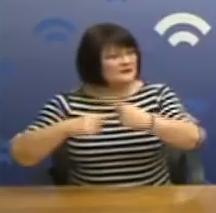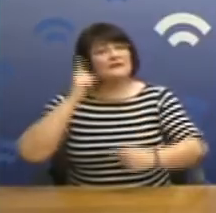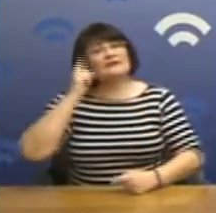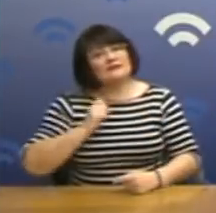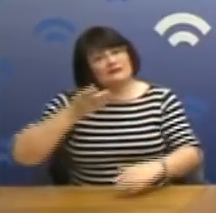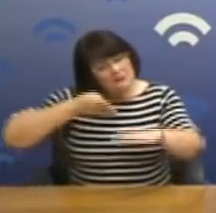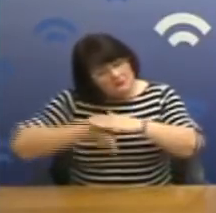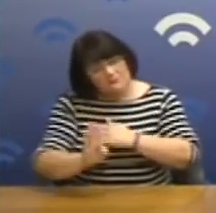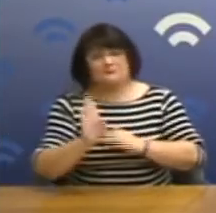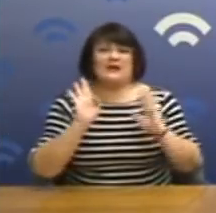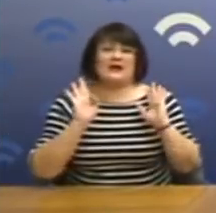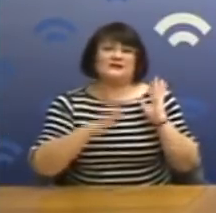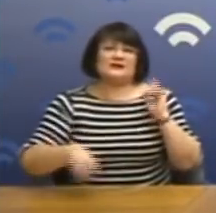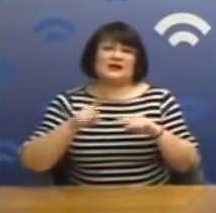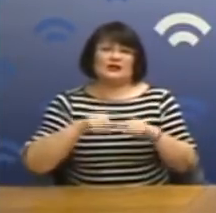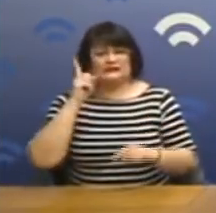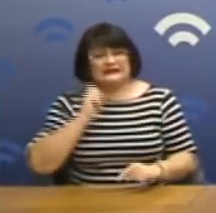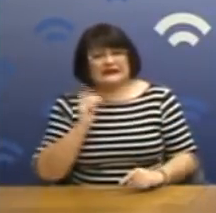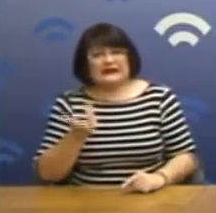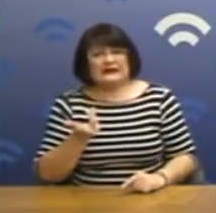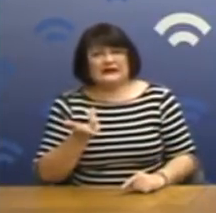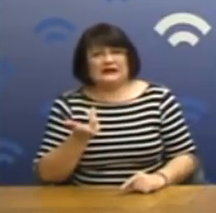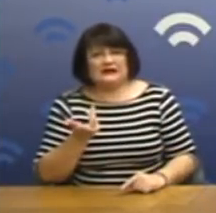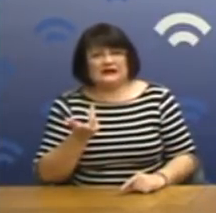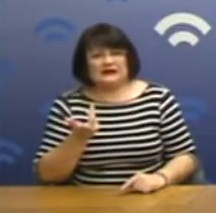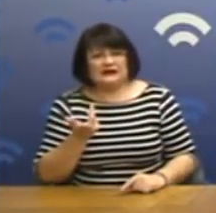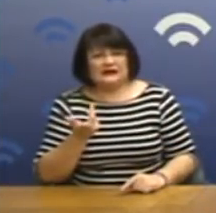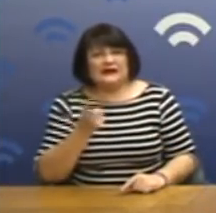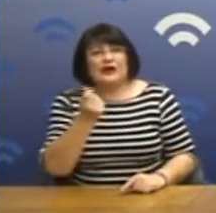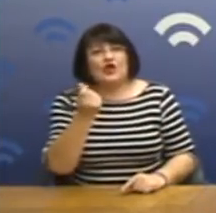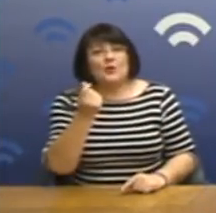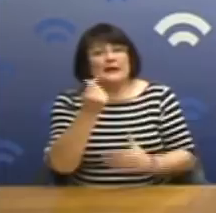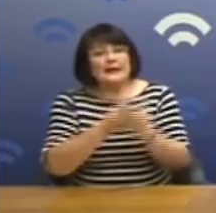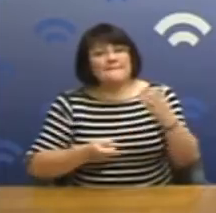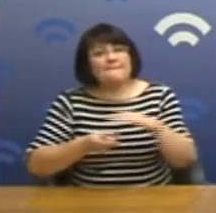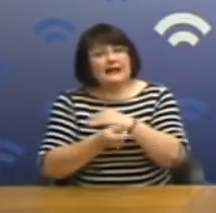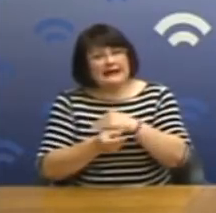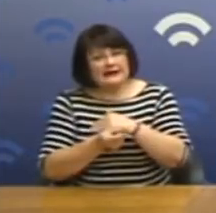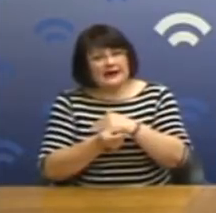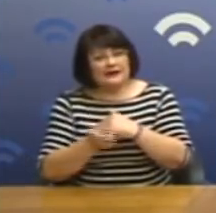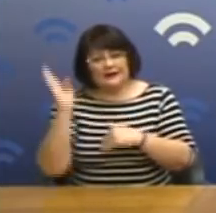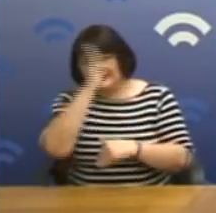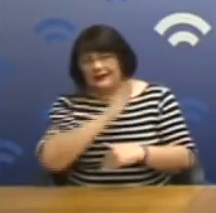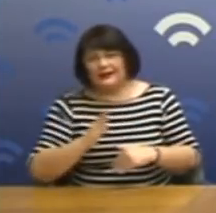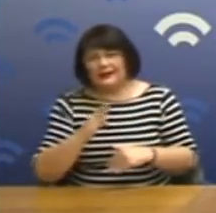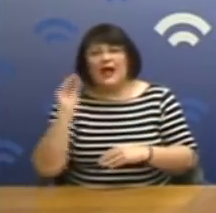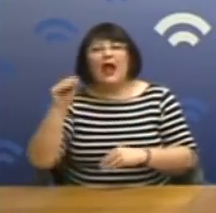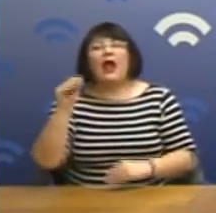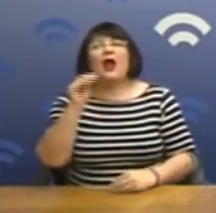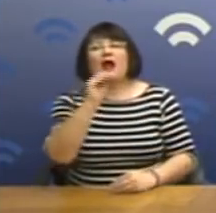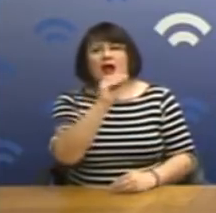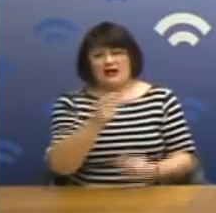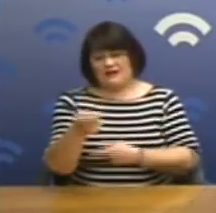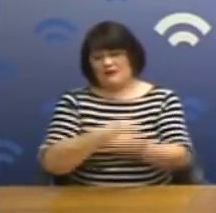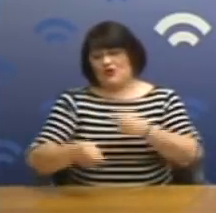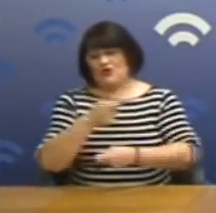του ο ίδιος, ότι πίσω από τους οικονομικούς μετανάστες βρίσκεται η άγρια εκμετάλλευση των